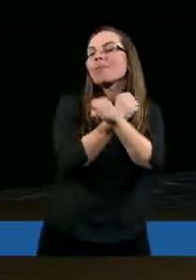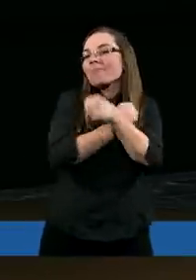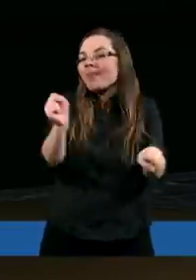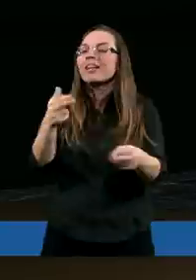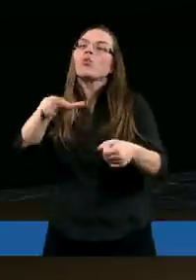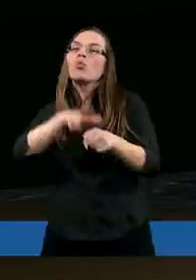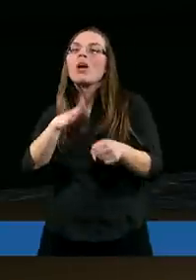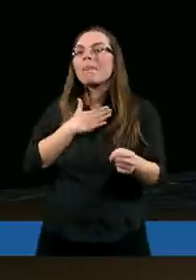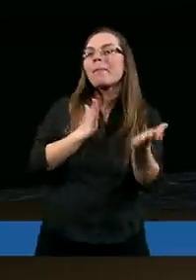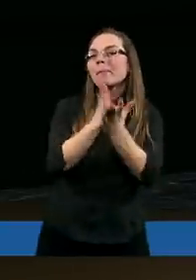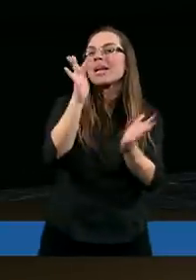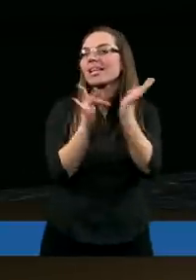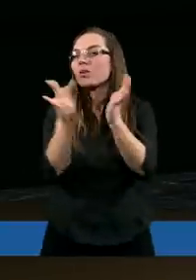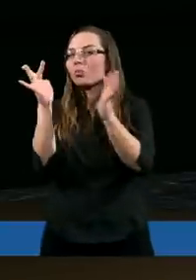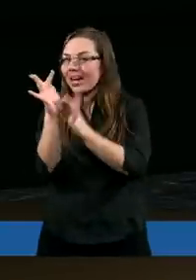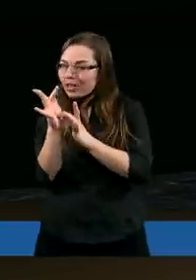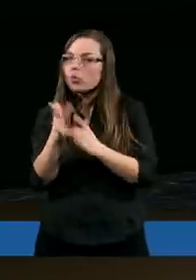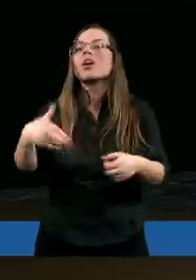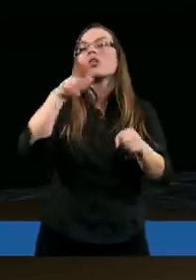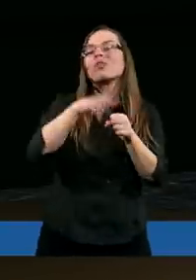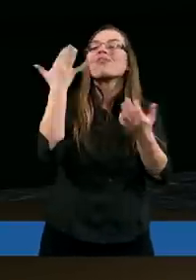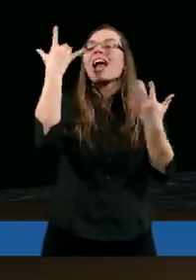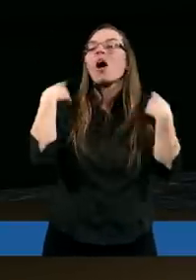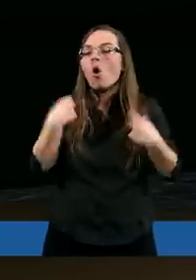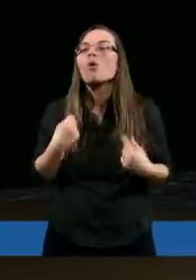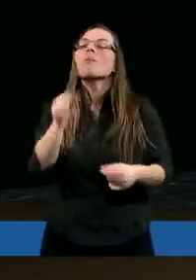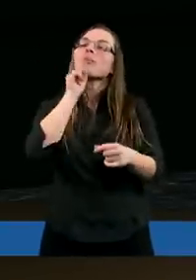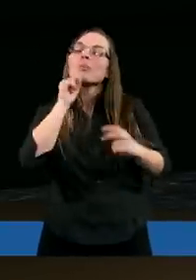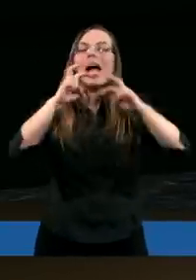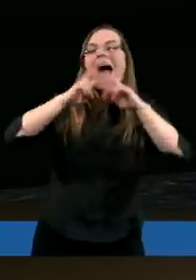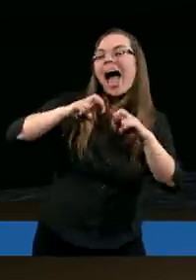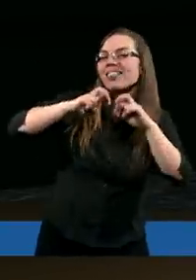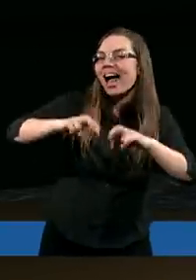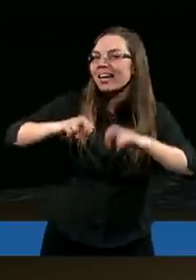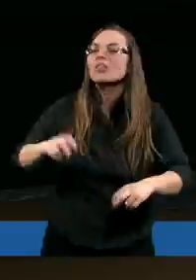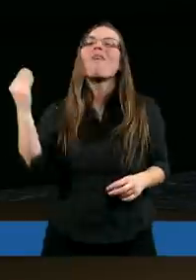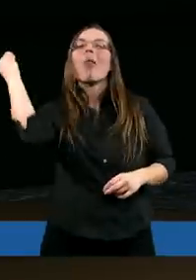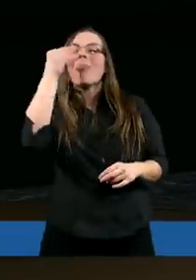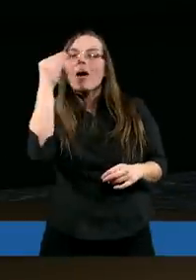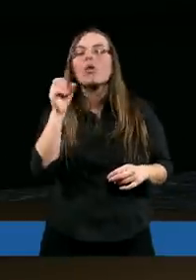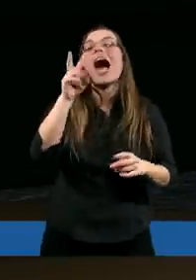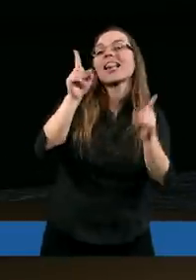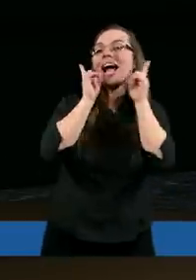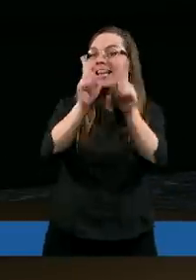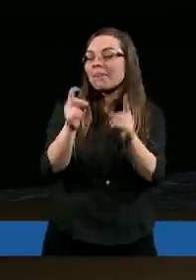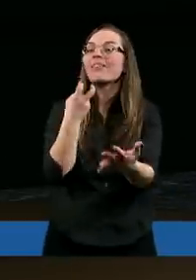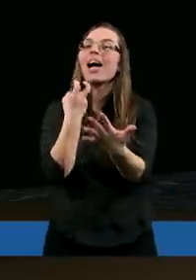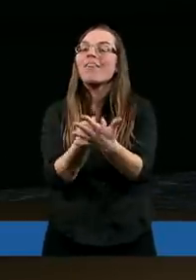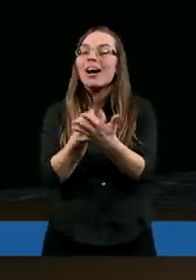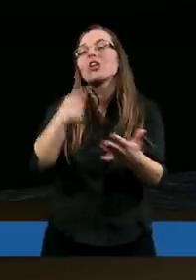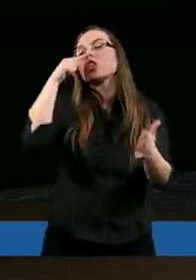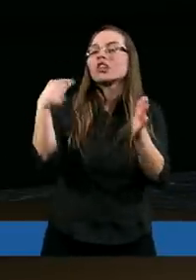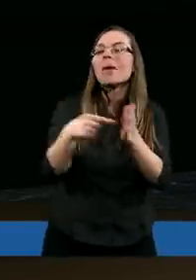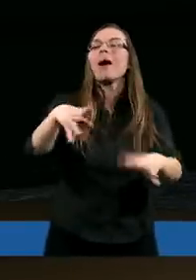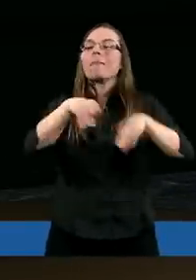przez Jezusa, które wiele osób próbuje analizować naukowo. A tak naprawdę Ewangelię trzeba